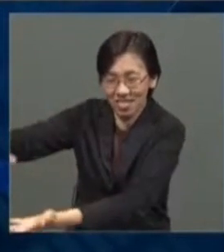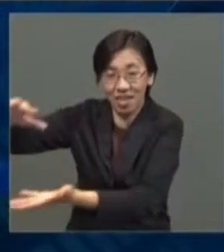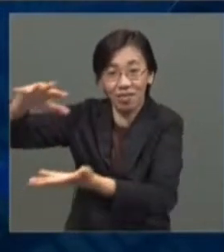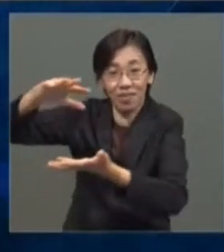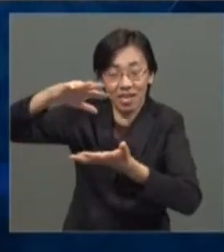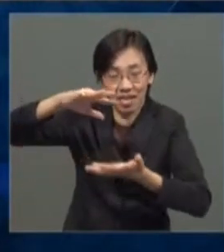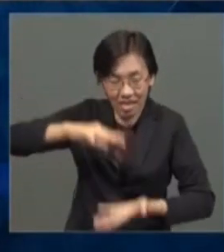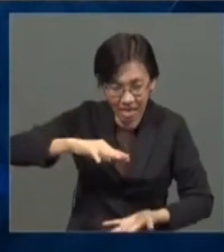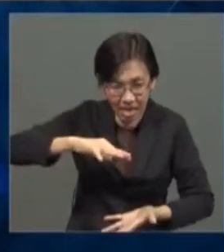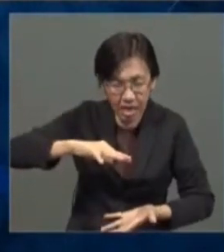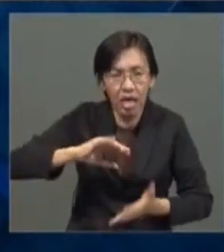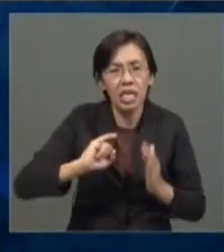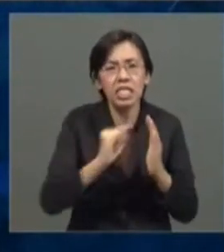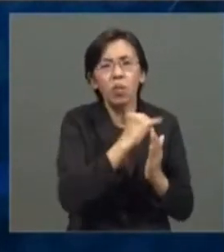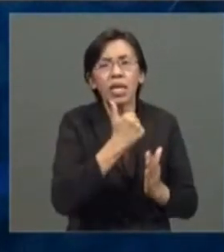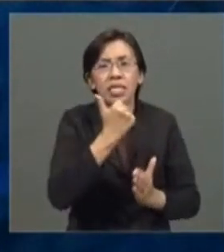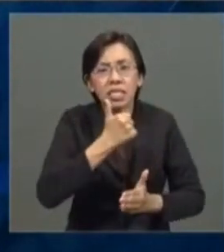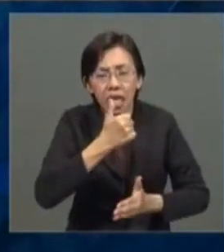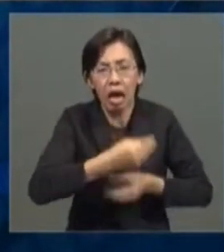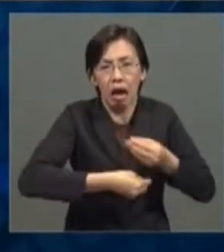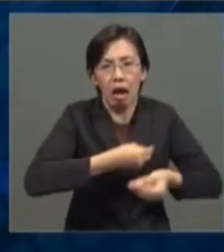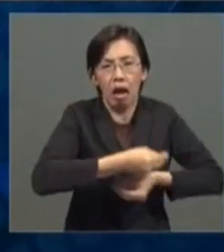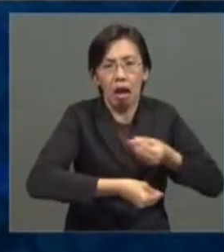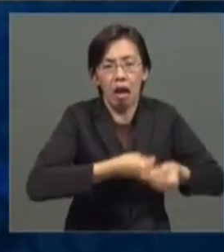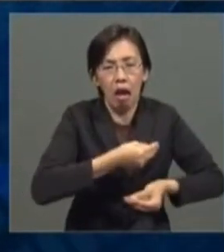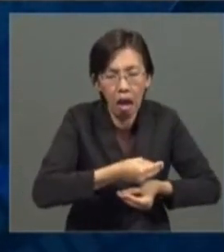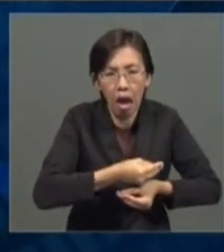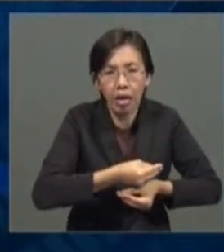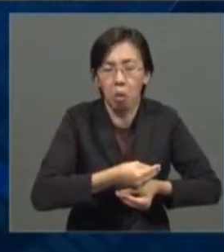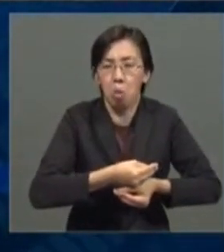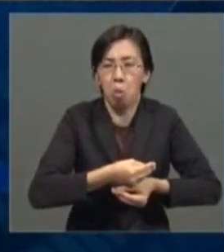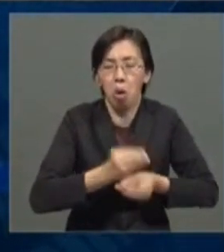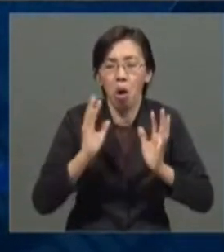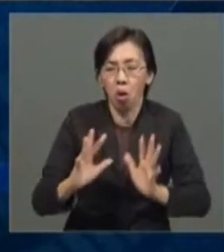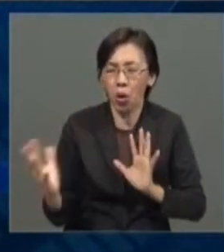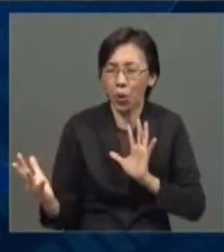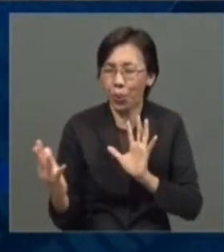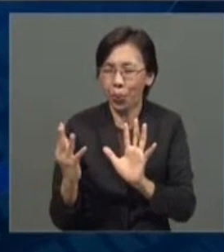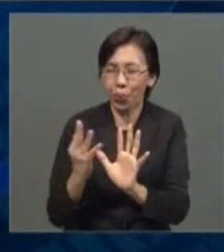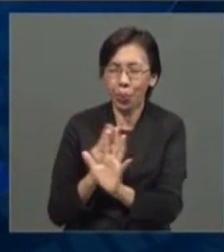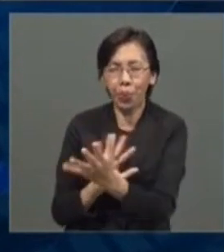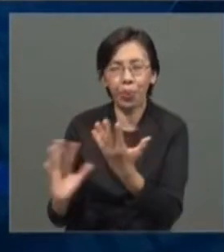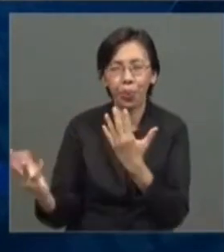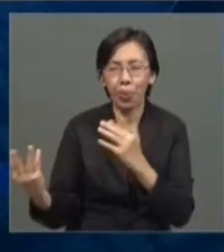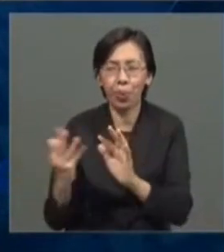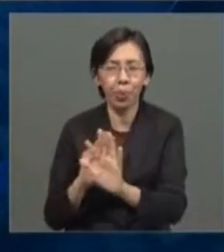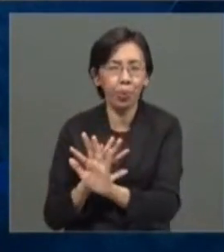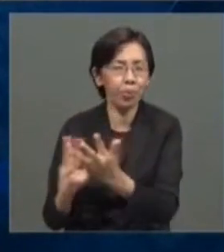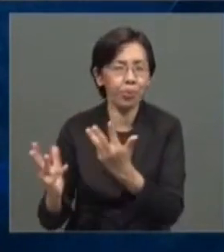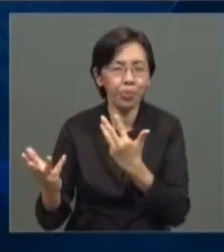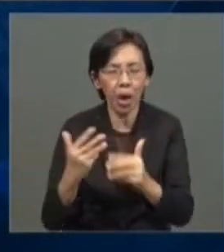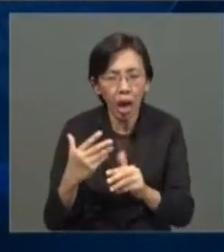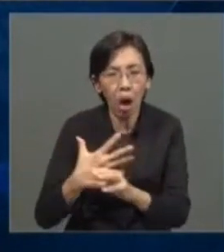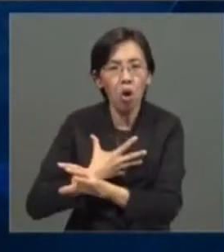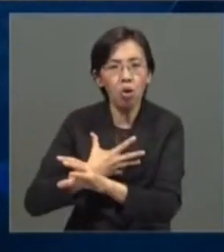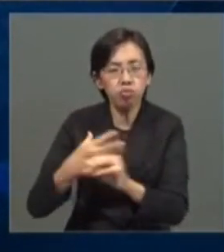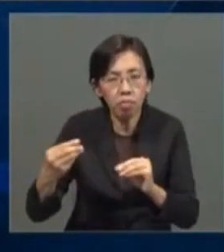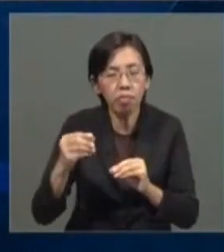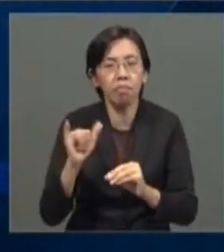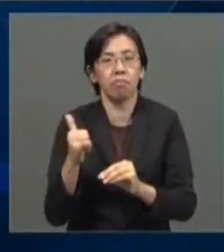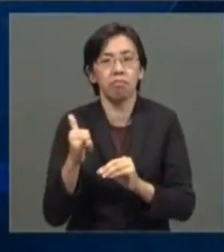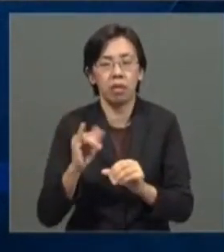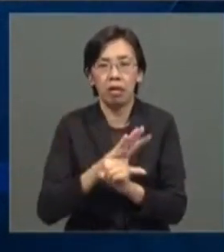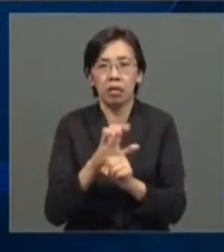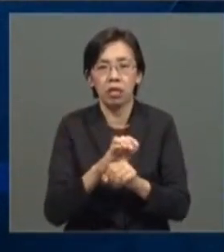ข้ามไปยังจังหวัดอื่นตลาดอื่นข้ามพื้นที่การก็ยิ่งทำให้เป็นตัวอย่างเหมือนที่ชัดเจนนะคะว่าเรา